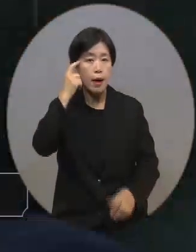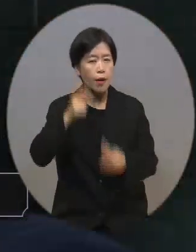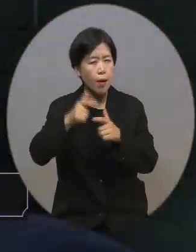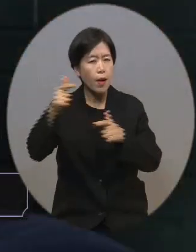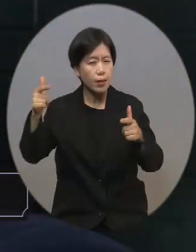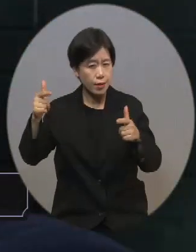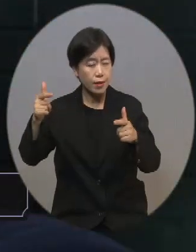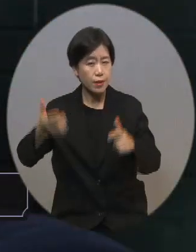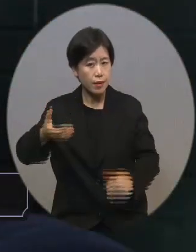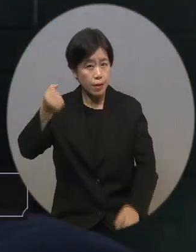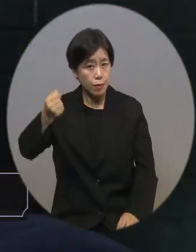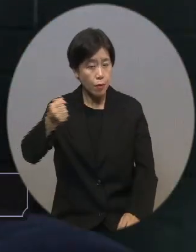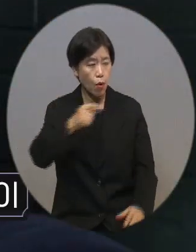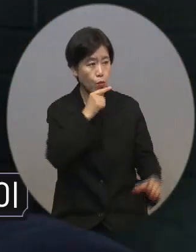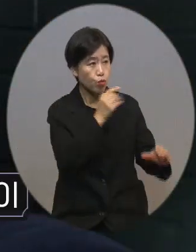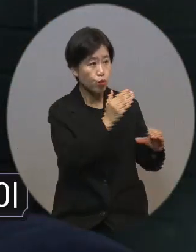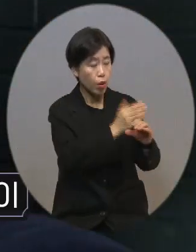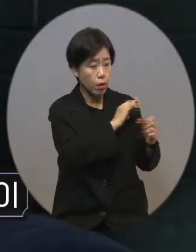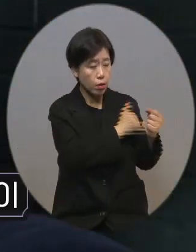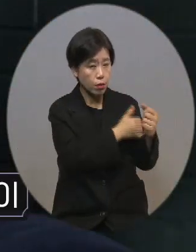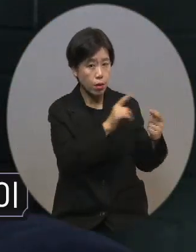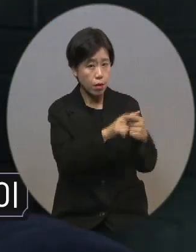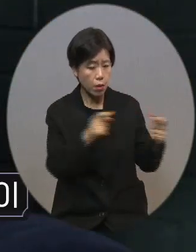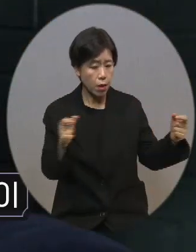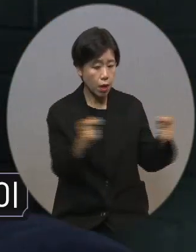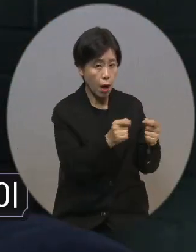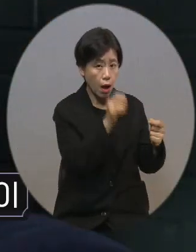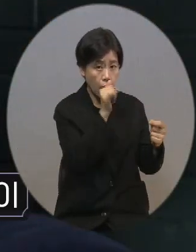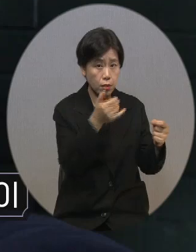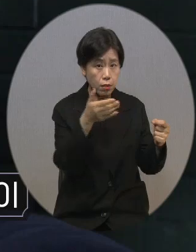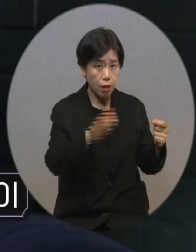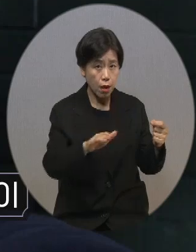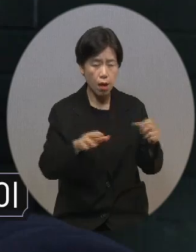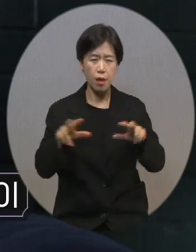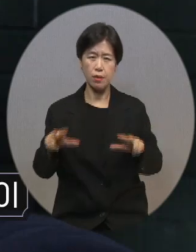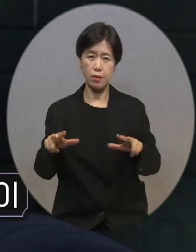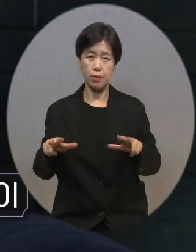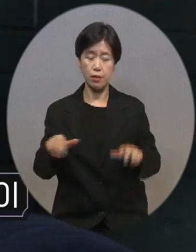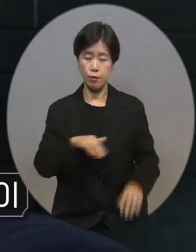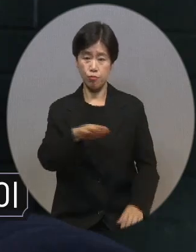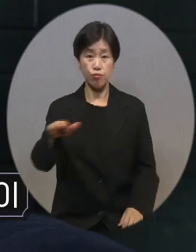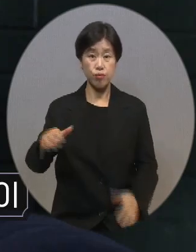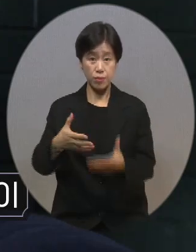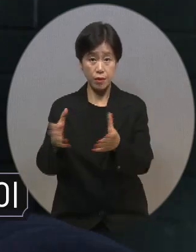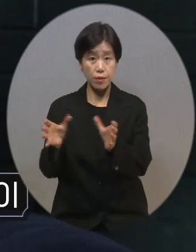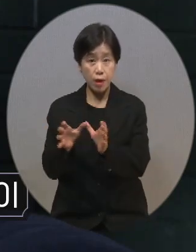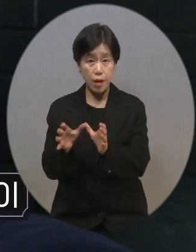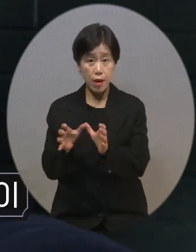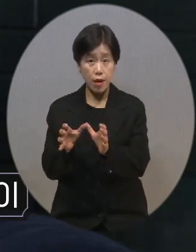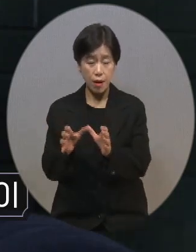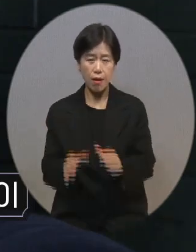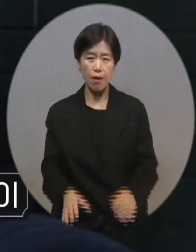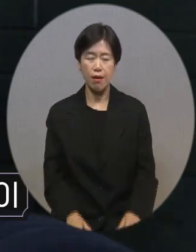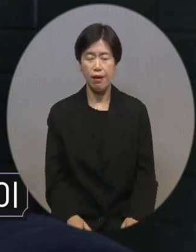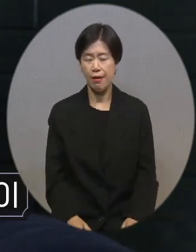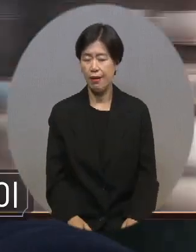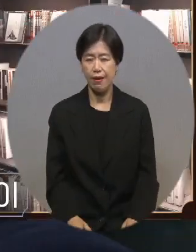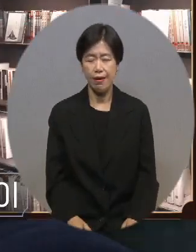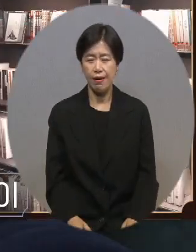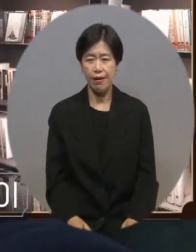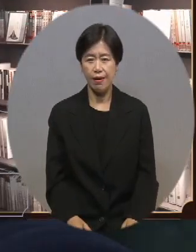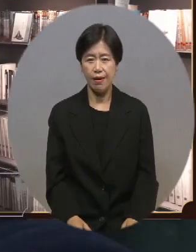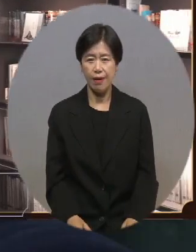인권을 접촉을 하고 있지만 아직은 저희가 어디 나가서 북한 인권을 얘기하려면 연세 있으신